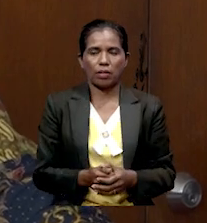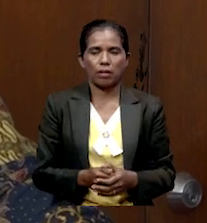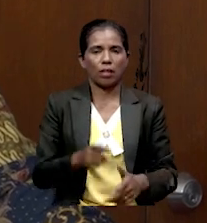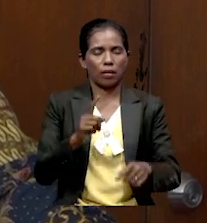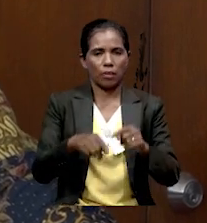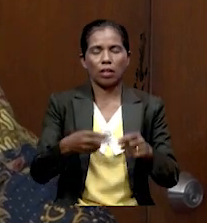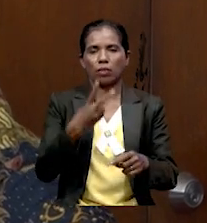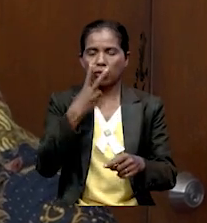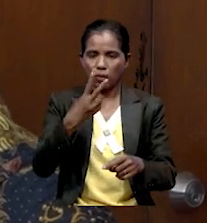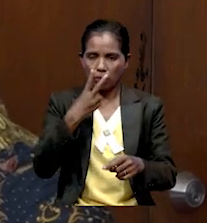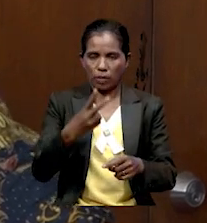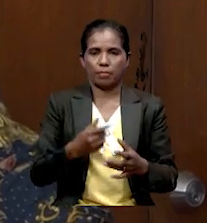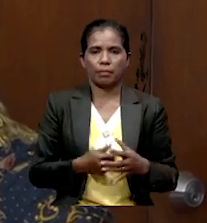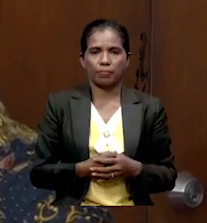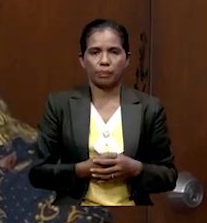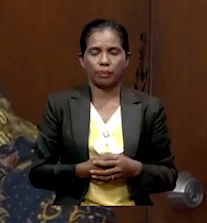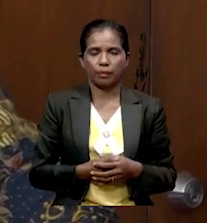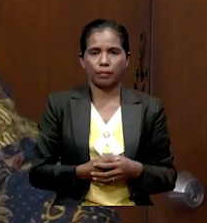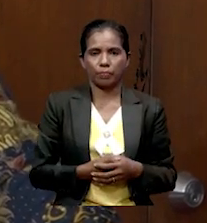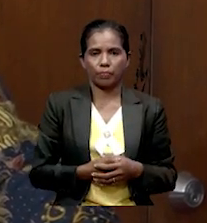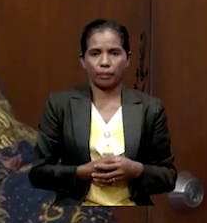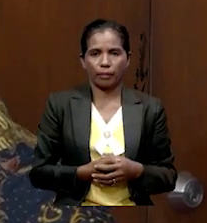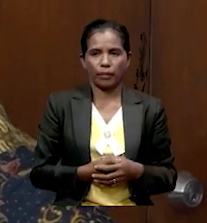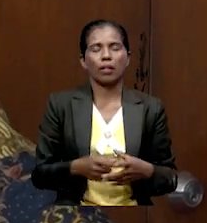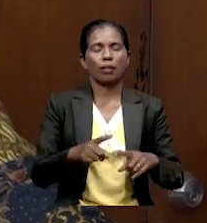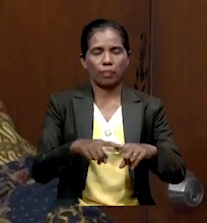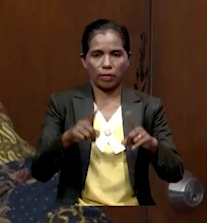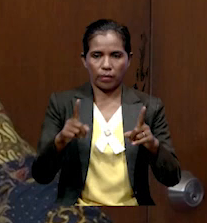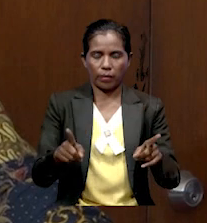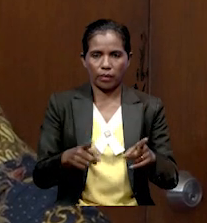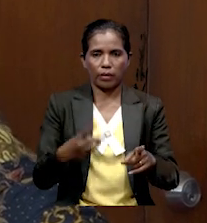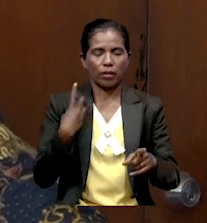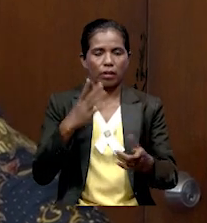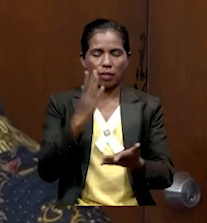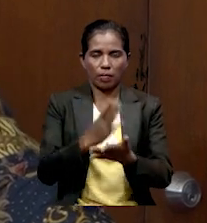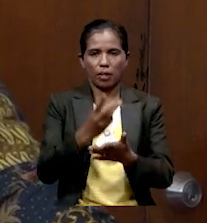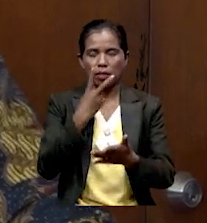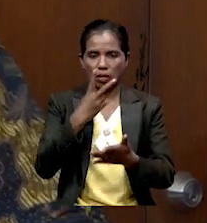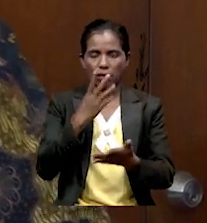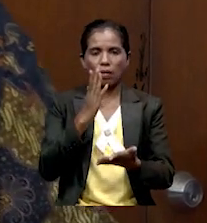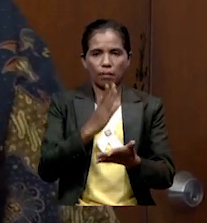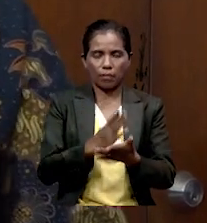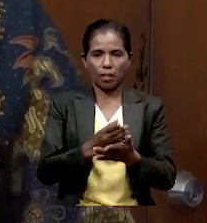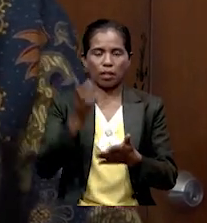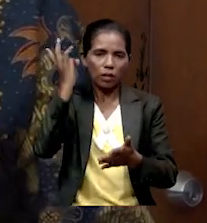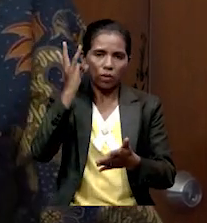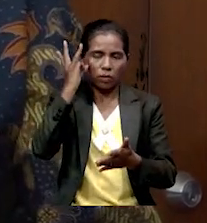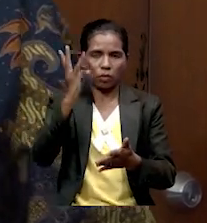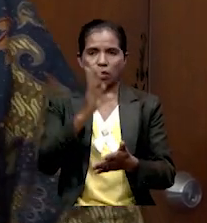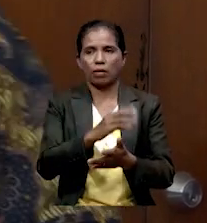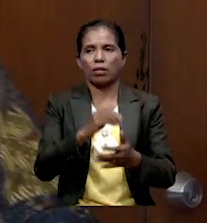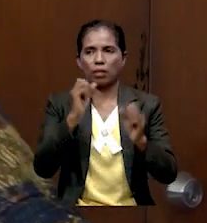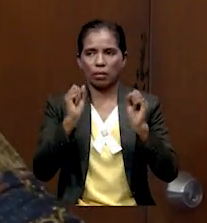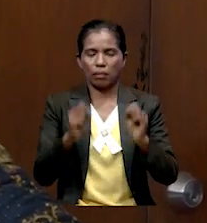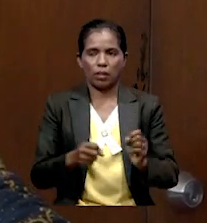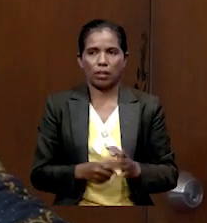tabaco. E, mas pronto, evita tabaco, evita alcool ne bele de